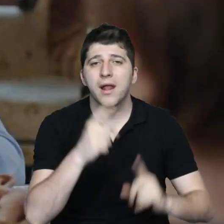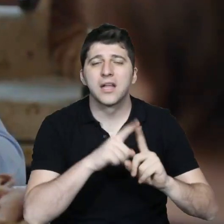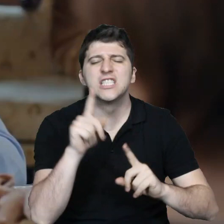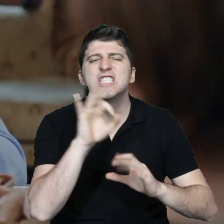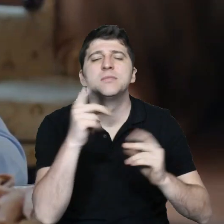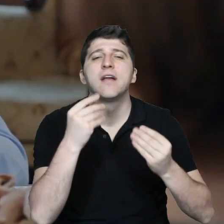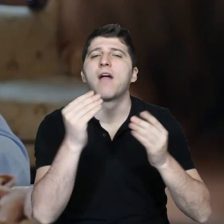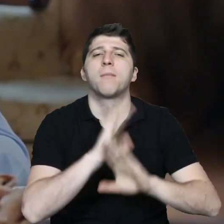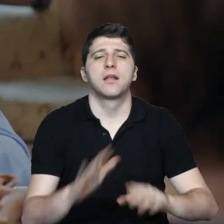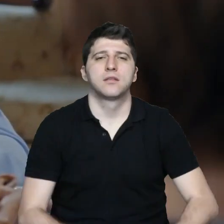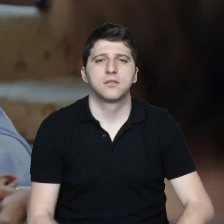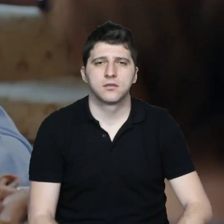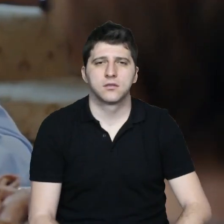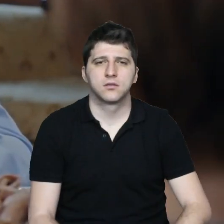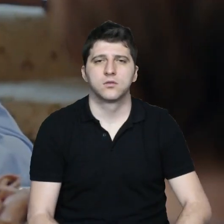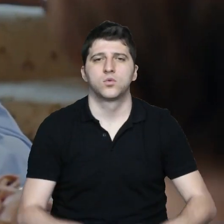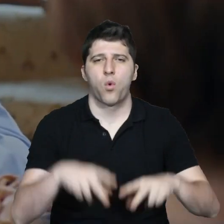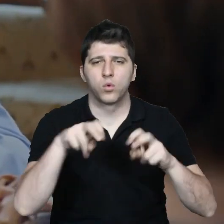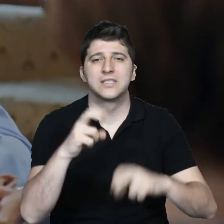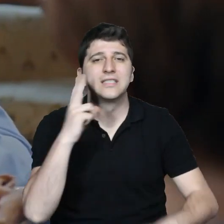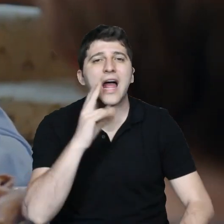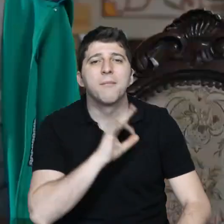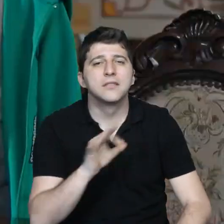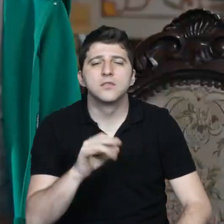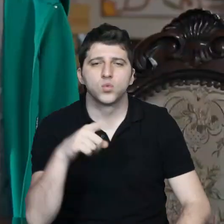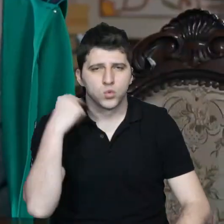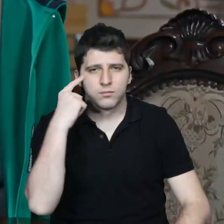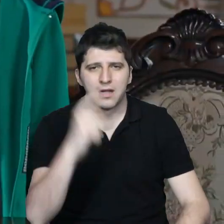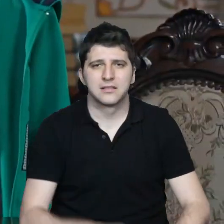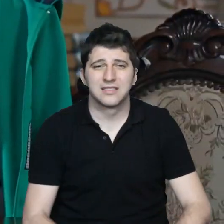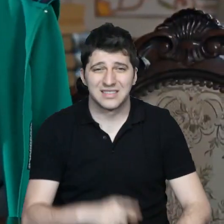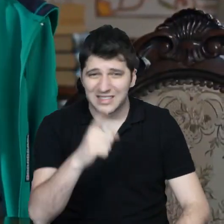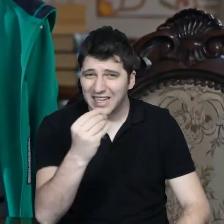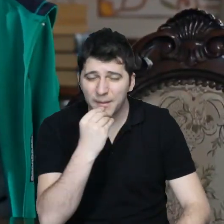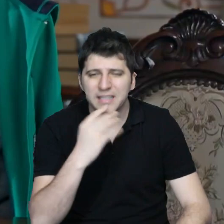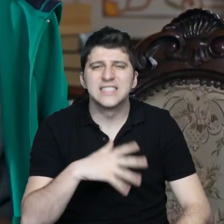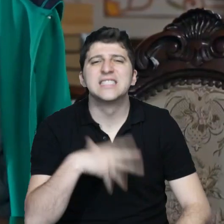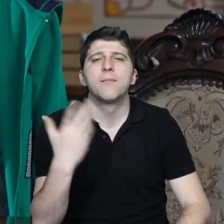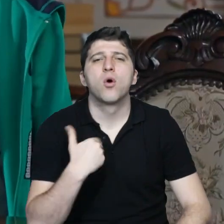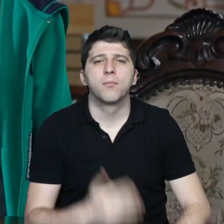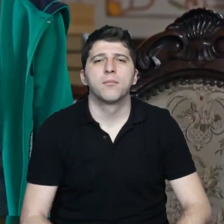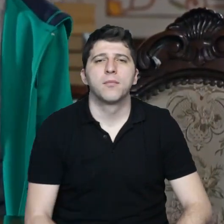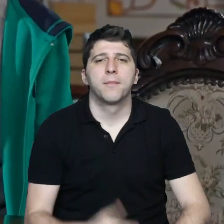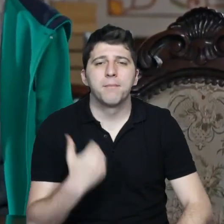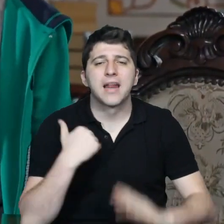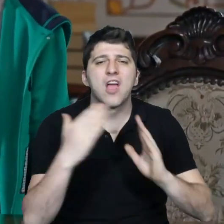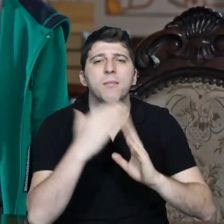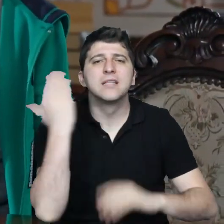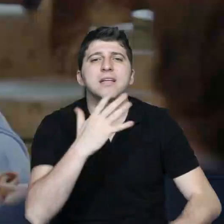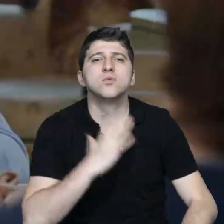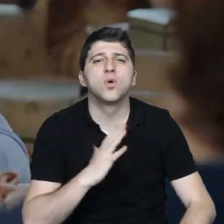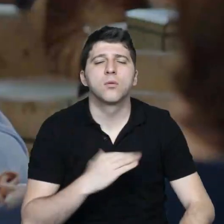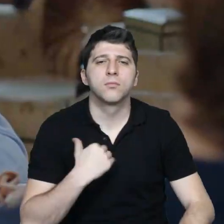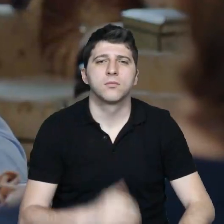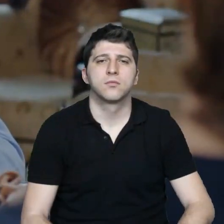şey vermeyeceksiniz. Otursun terbiyesizliğini düşünsün biraz. Senin yemeklerini istemiyorum. Ben evime gitmek istiyorum. Erol